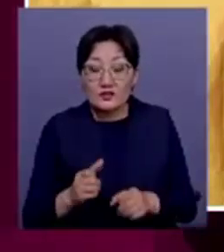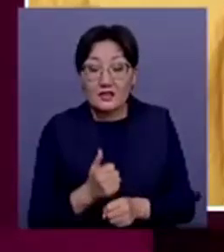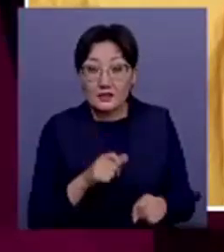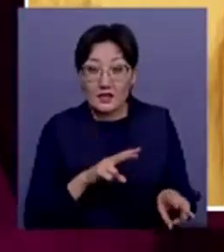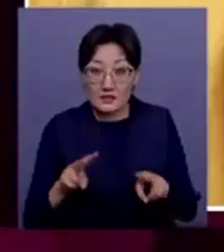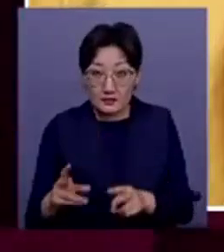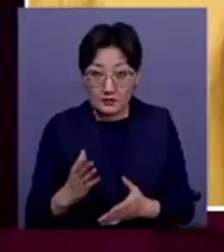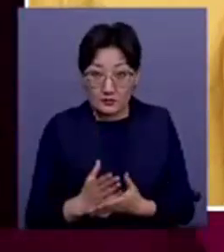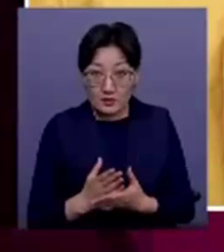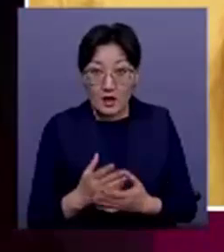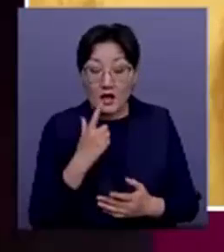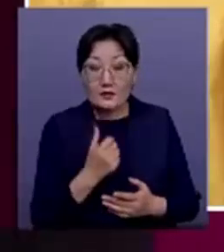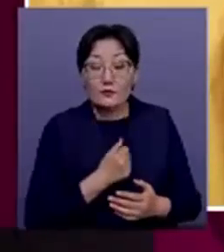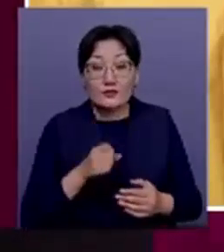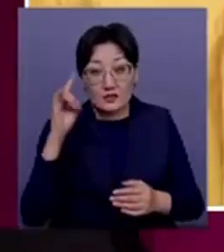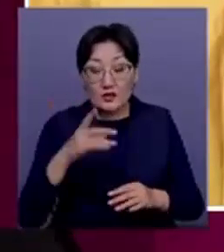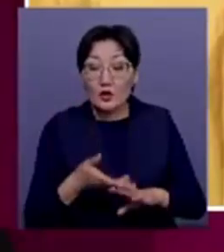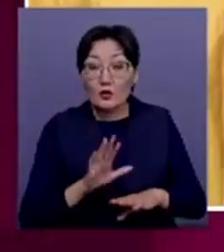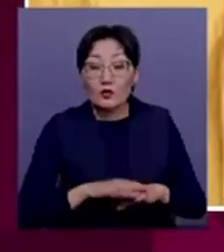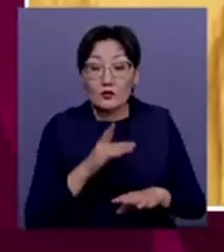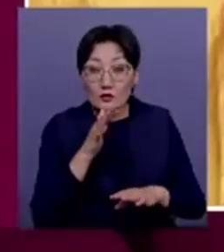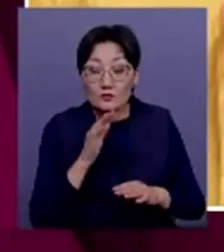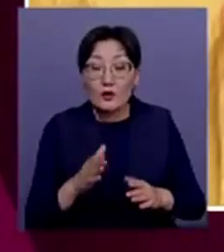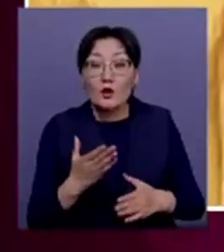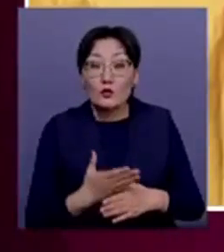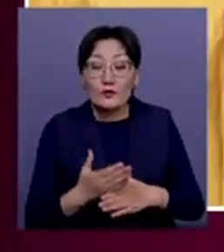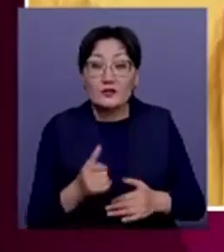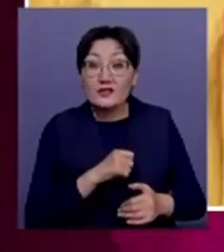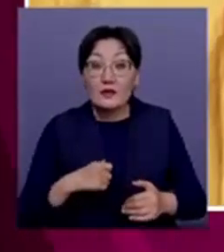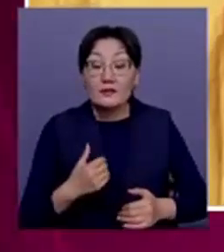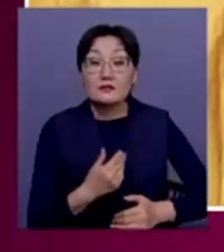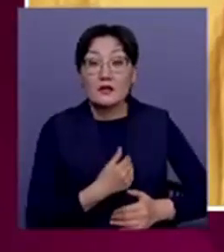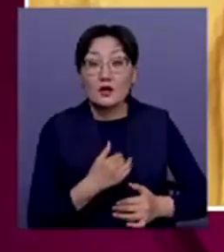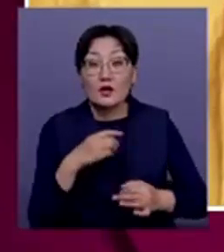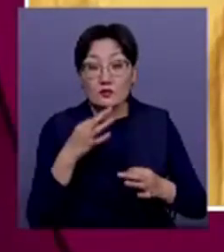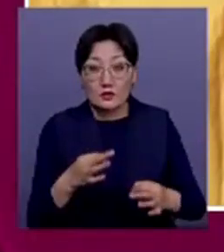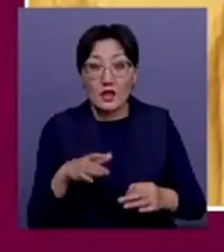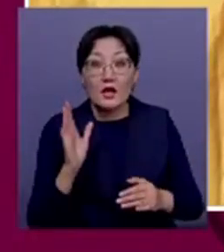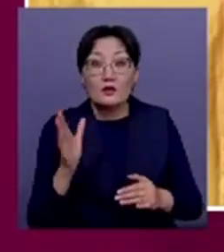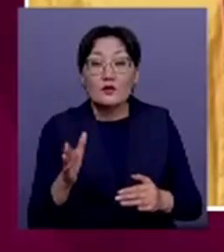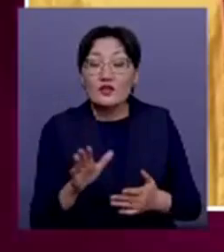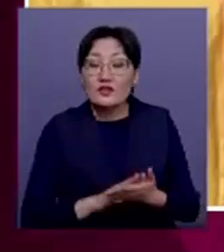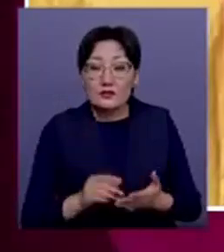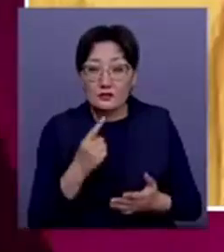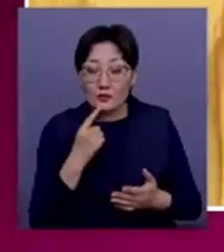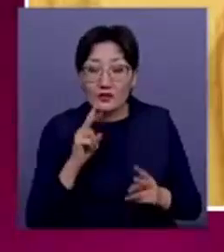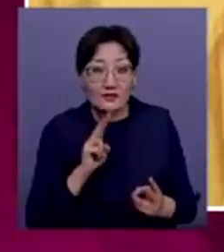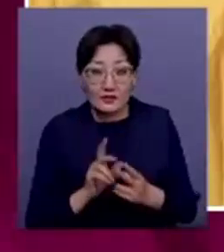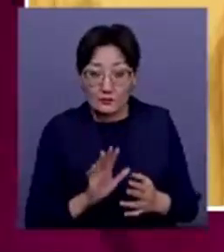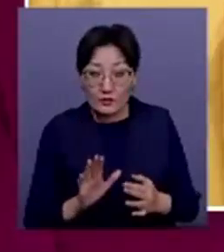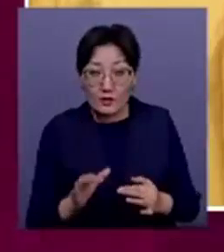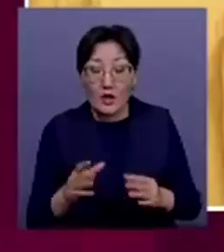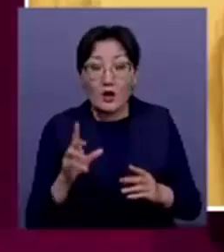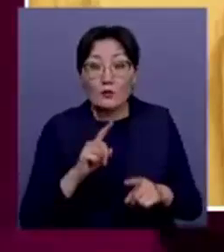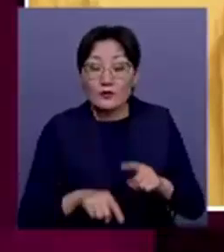қатаң сақтайды. Әскерилер елдегі қиын сәтте қол ұшын созуға өздері ниет еткен. Айтуларынша алдыларынан еш қиындық кездеспепті, өйткені